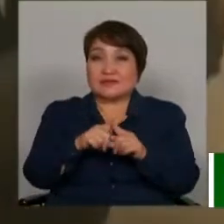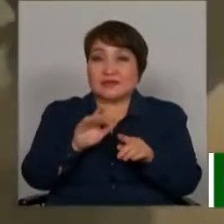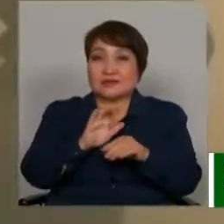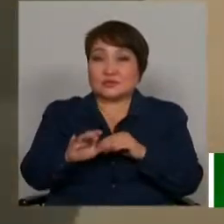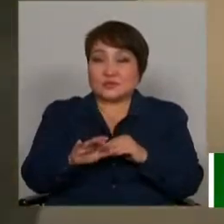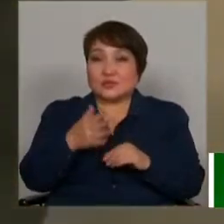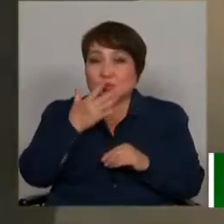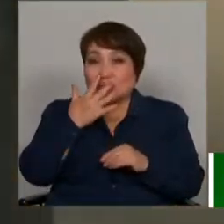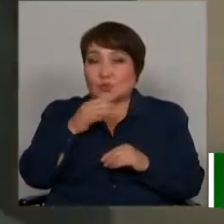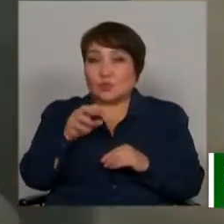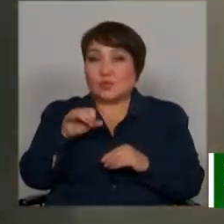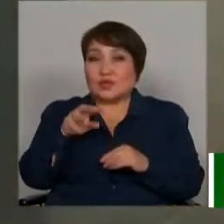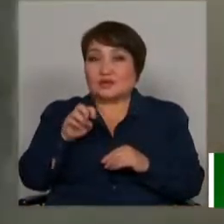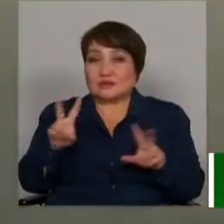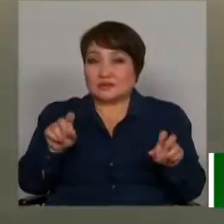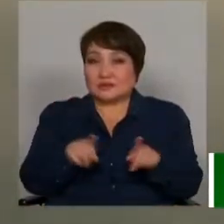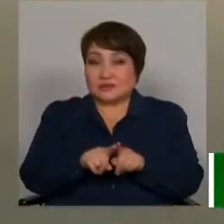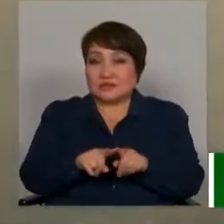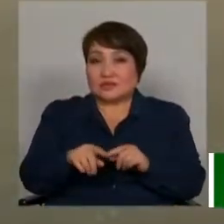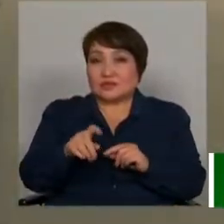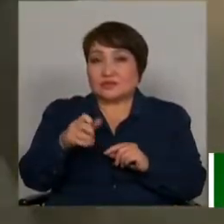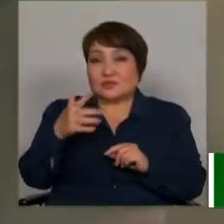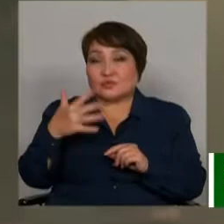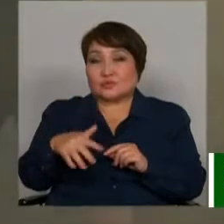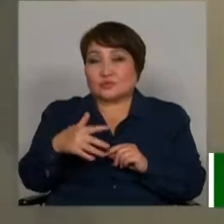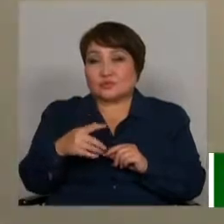Ұлттық ұланның 200 сарбазы да оқиға орнына аттанды.